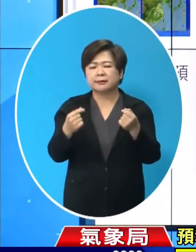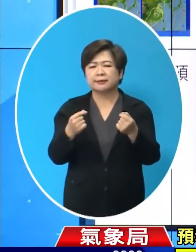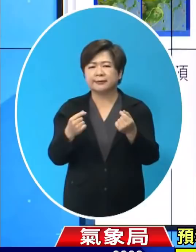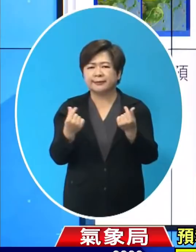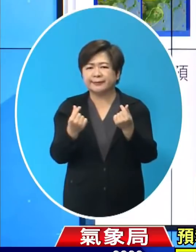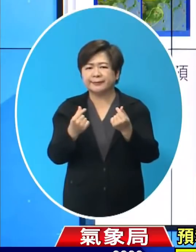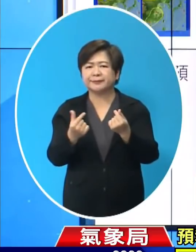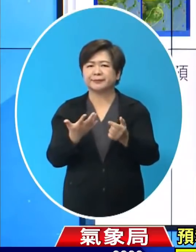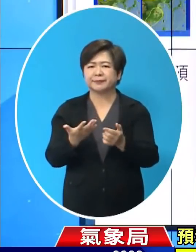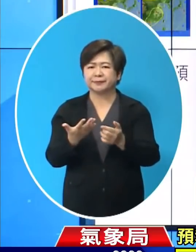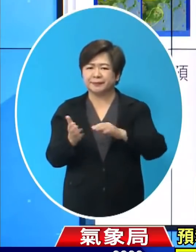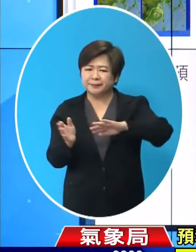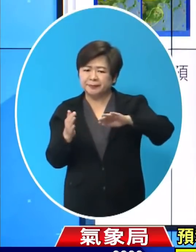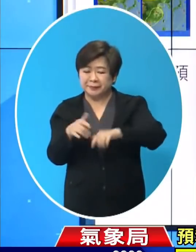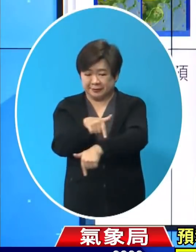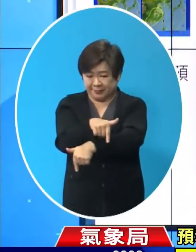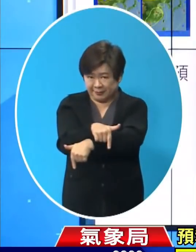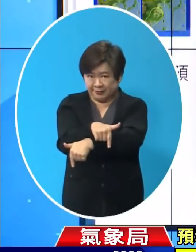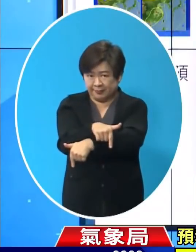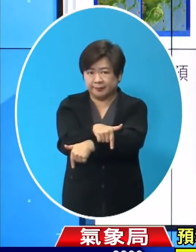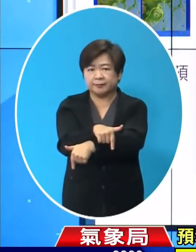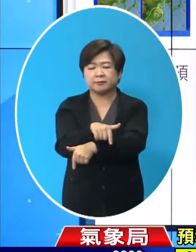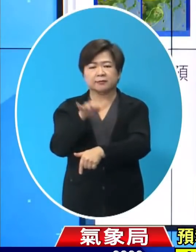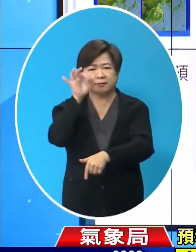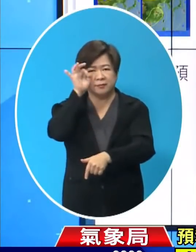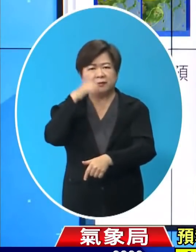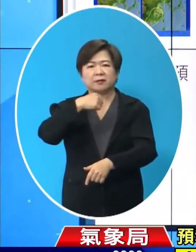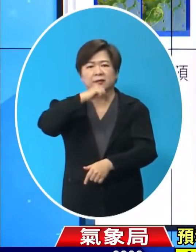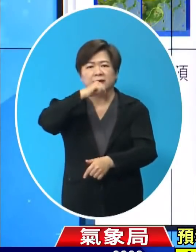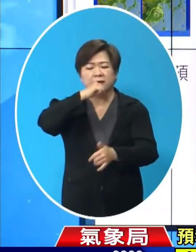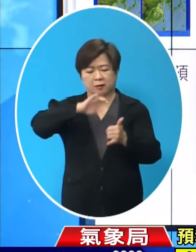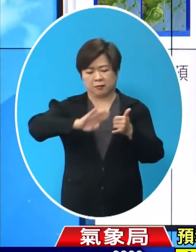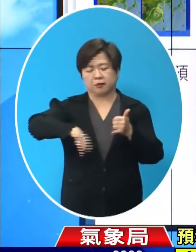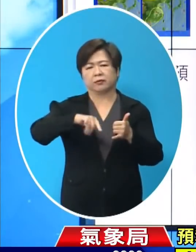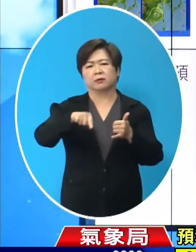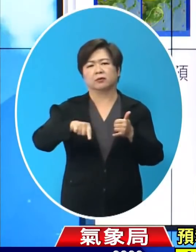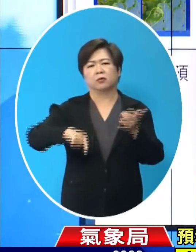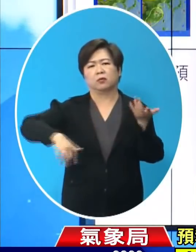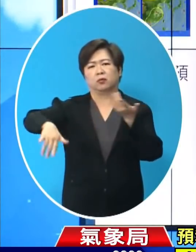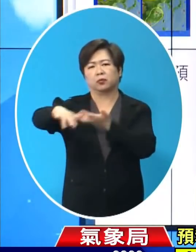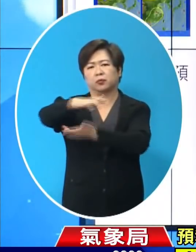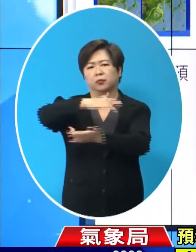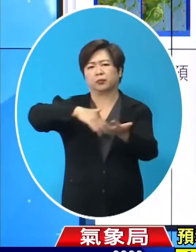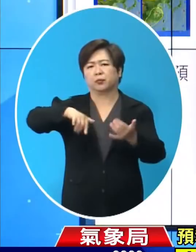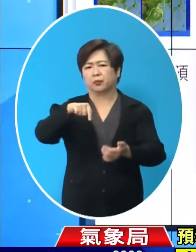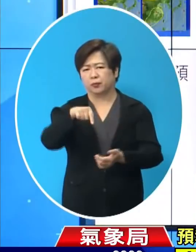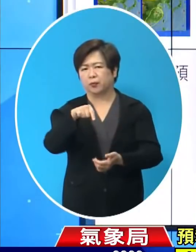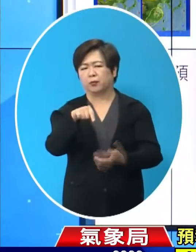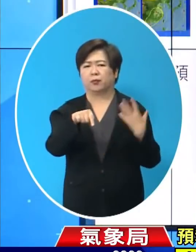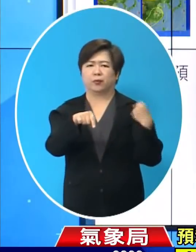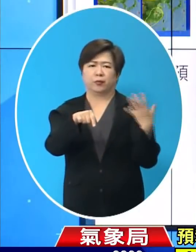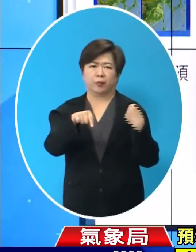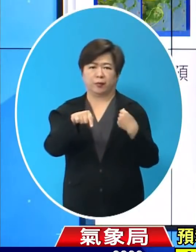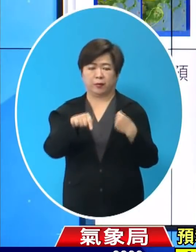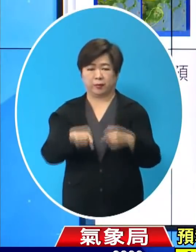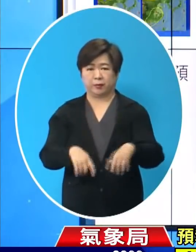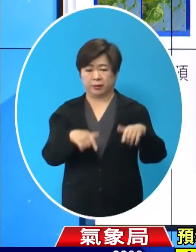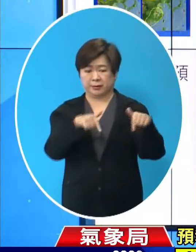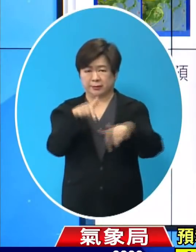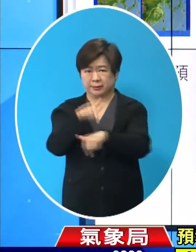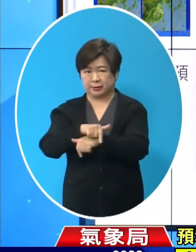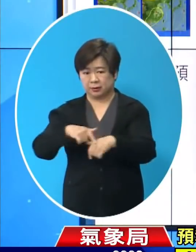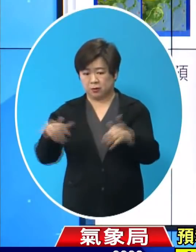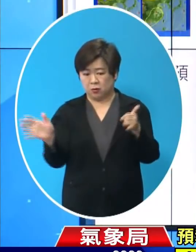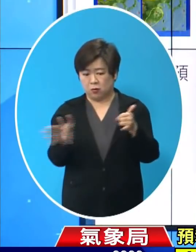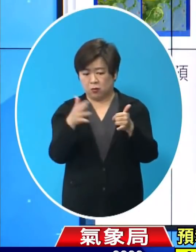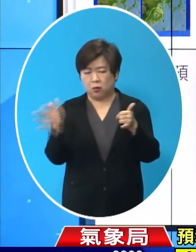侧，就这张图上面来看的话，大概就是在台湾南边的这个地方会带。那因为西南风还是在台湾